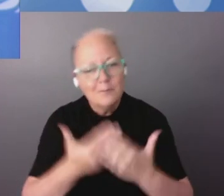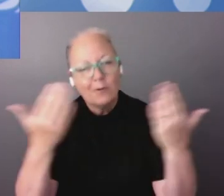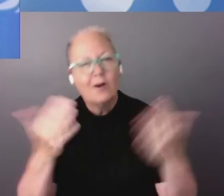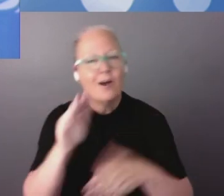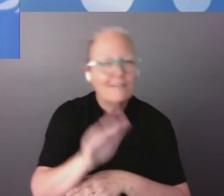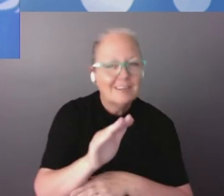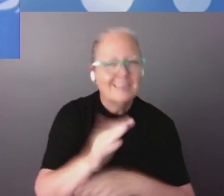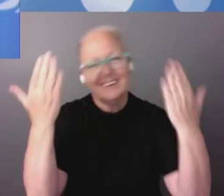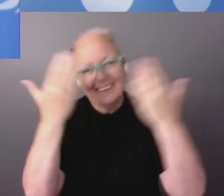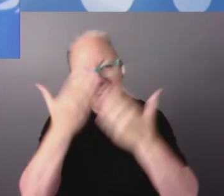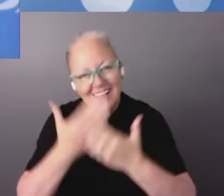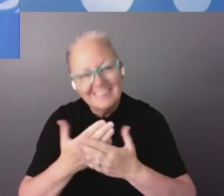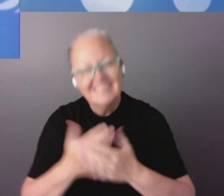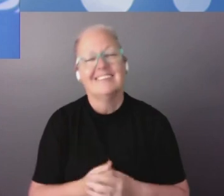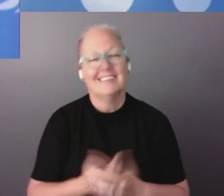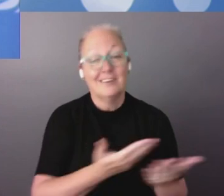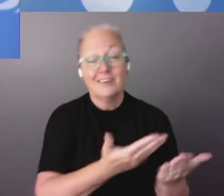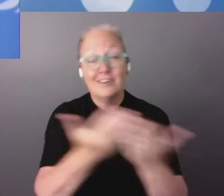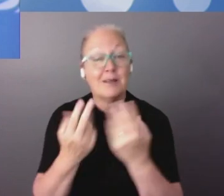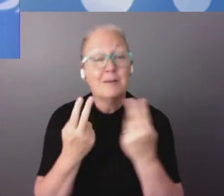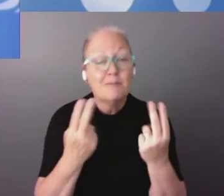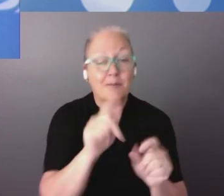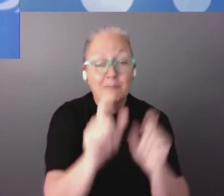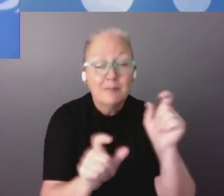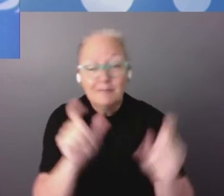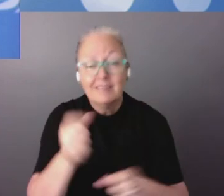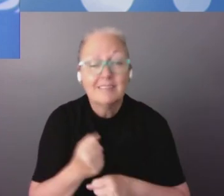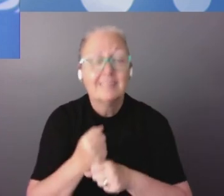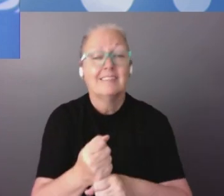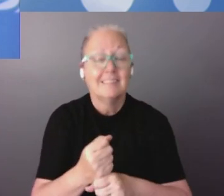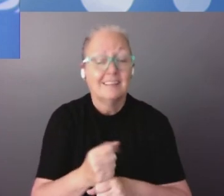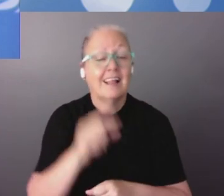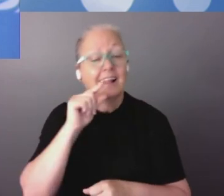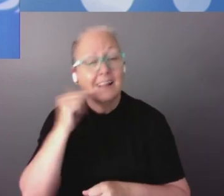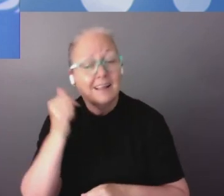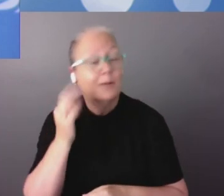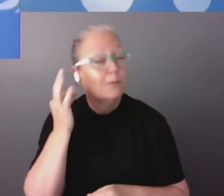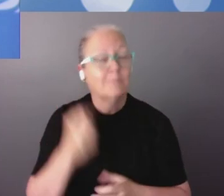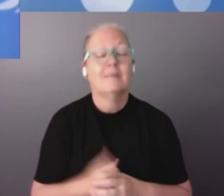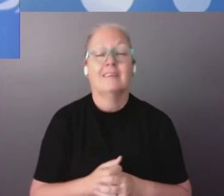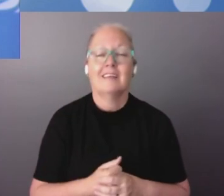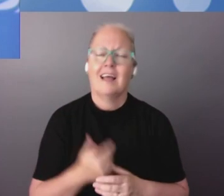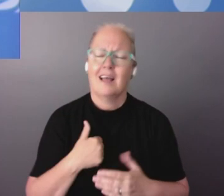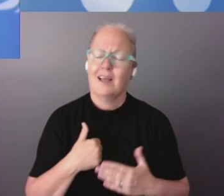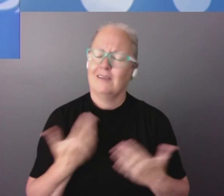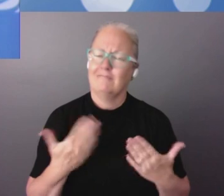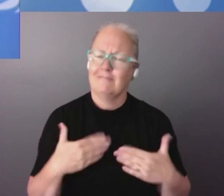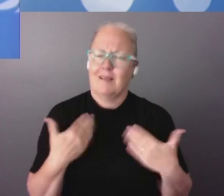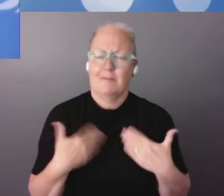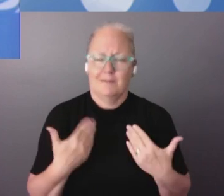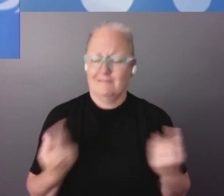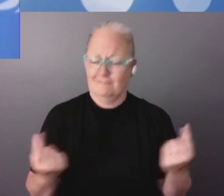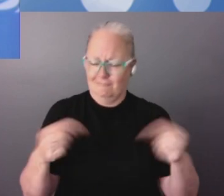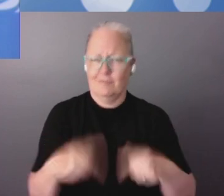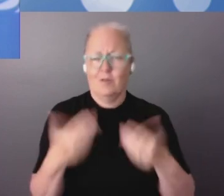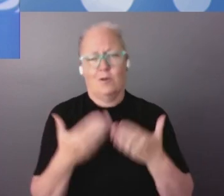электронного союза. Добрый день. Для некоторых, может быть, добрый вечер.